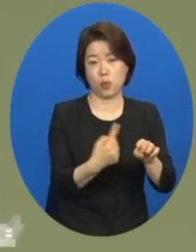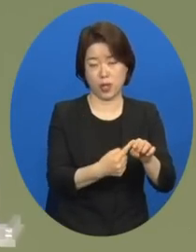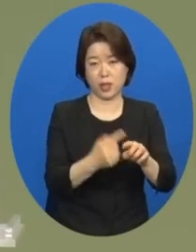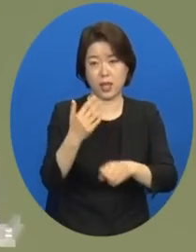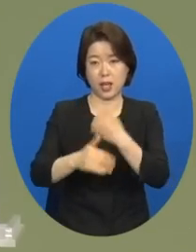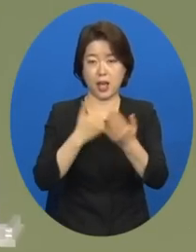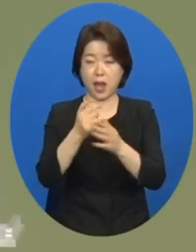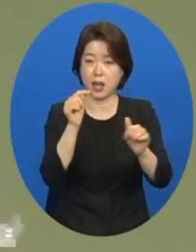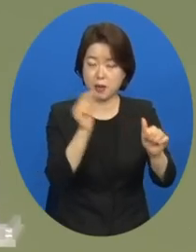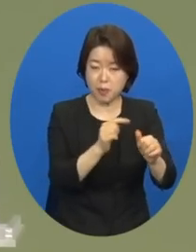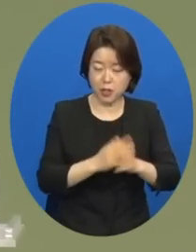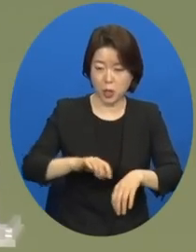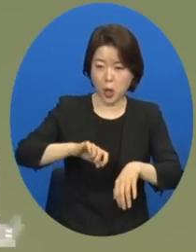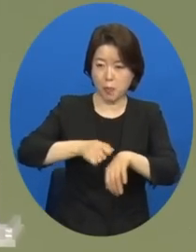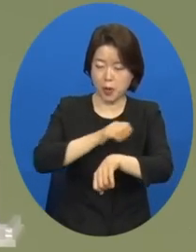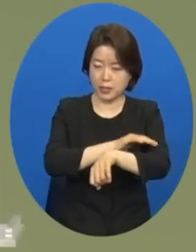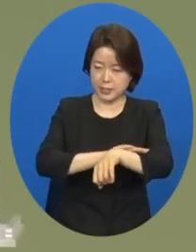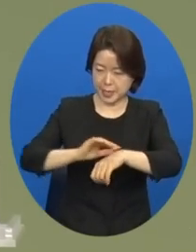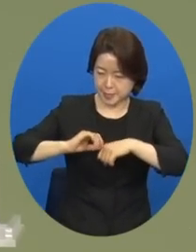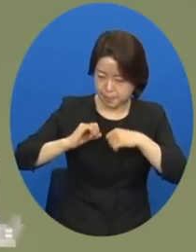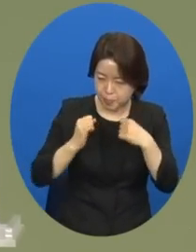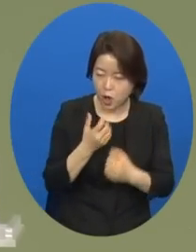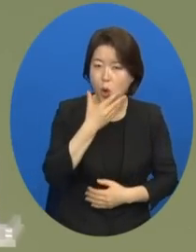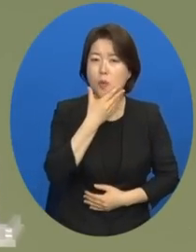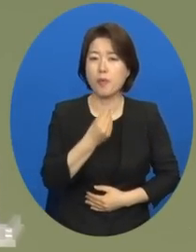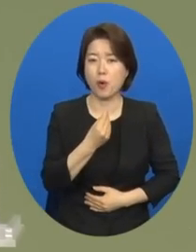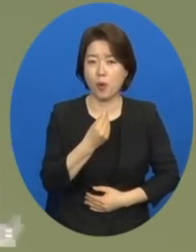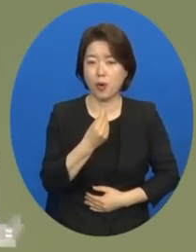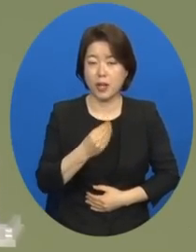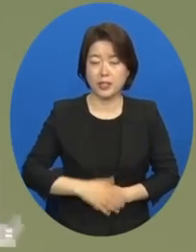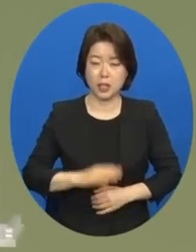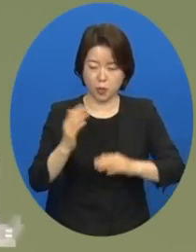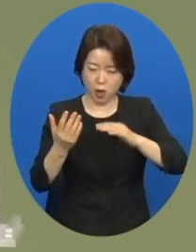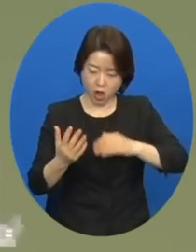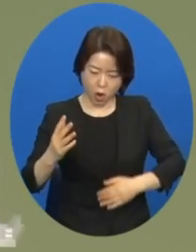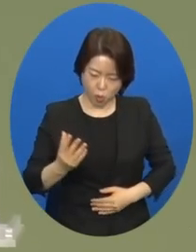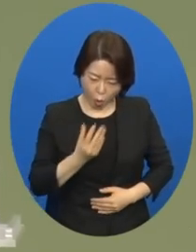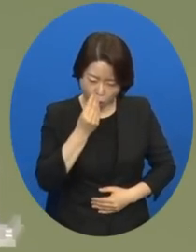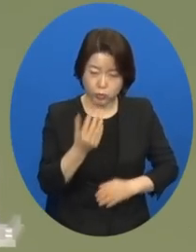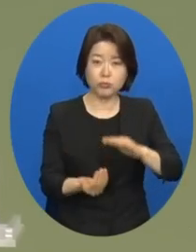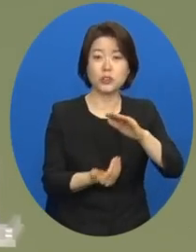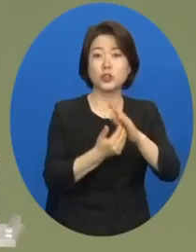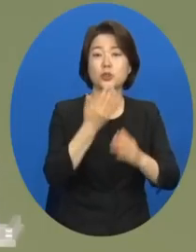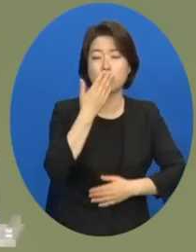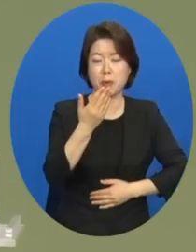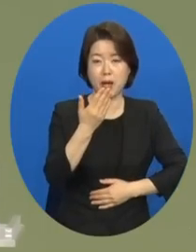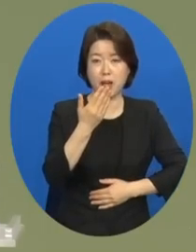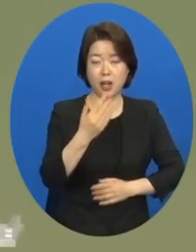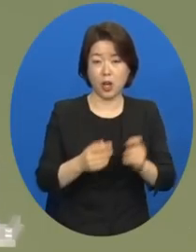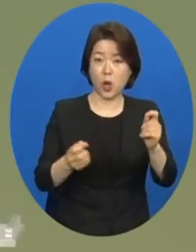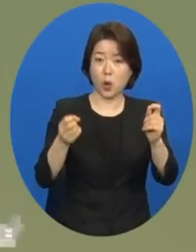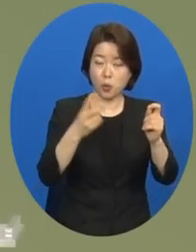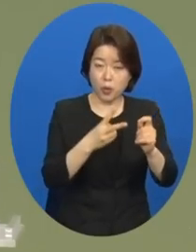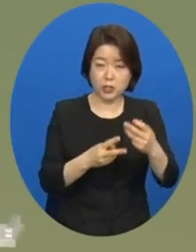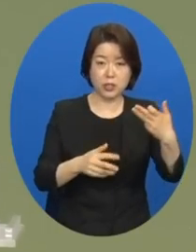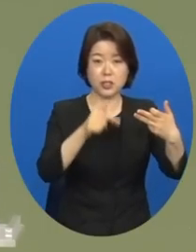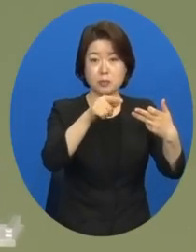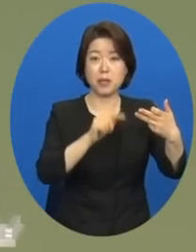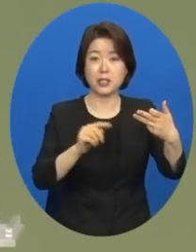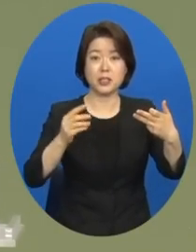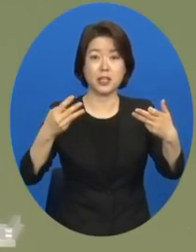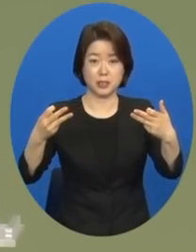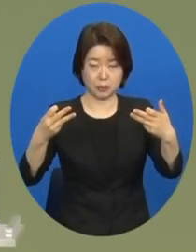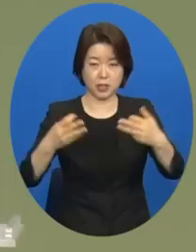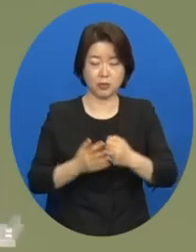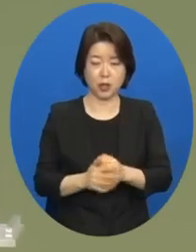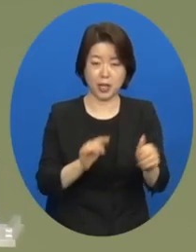명령은 벌을 잘 받는 것이 축복이며 거룩을 이룬다고 해요 예 골로새서 3장 18절에 남편에게